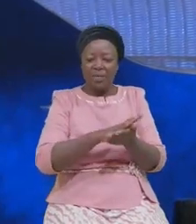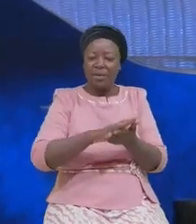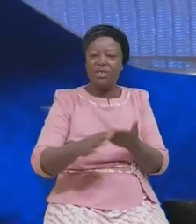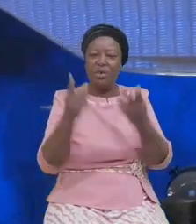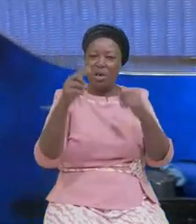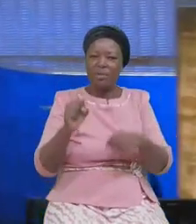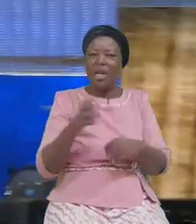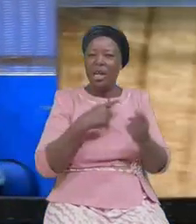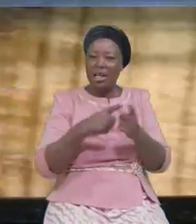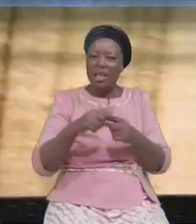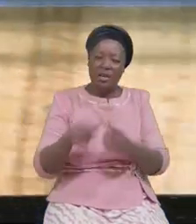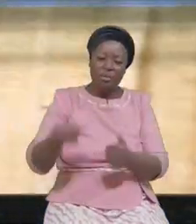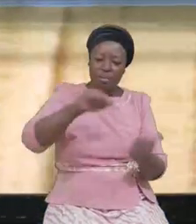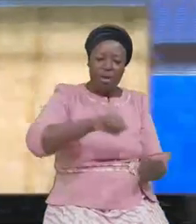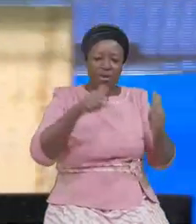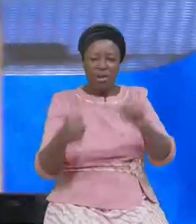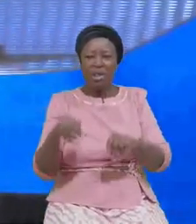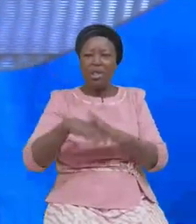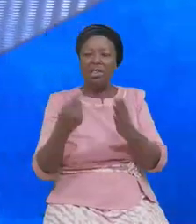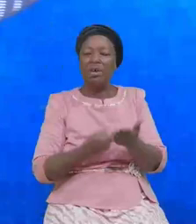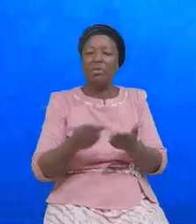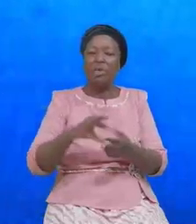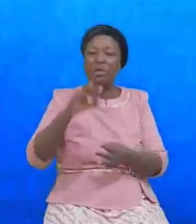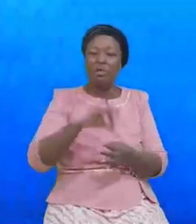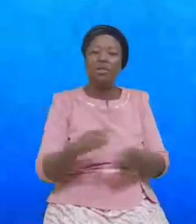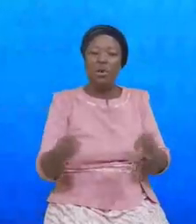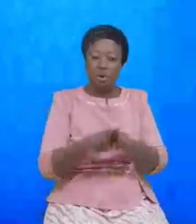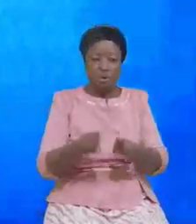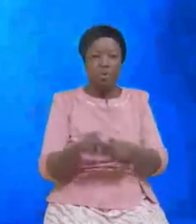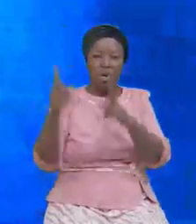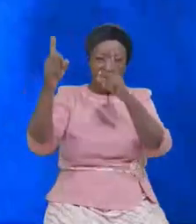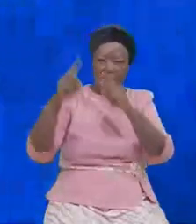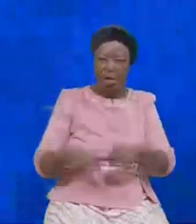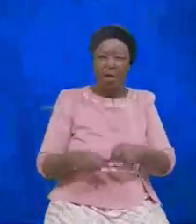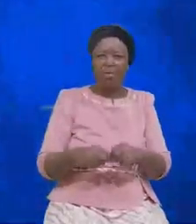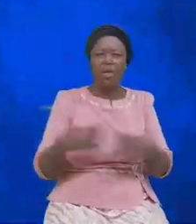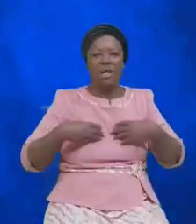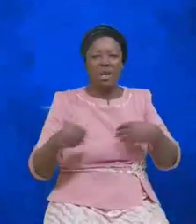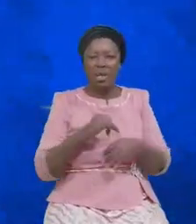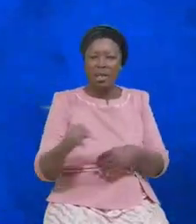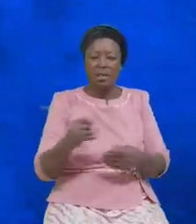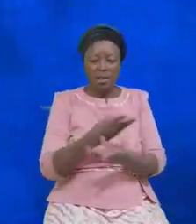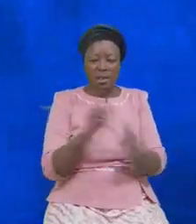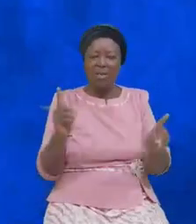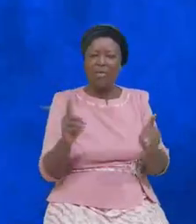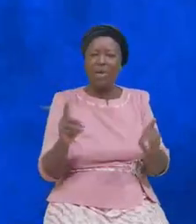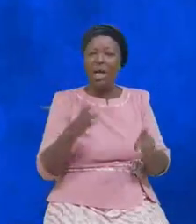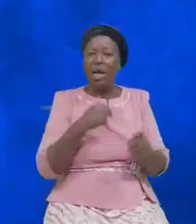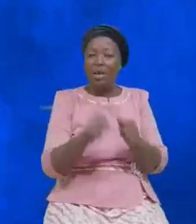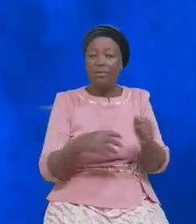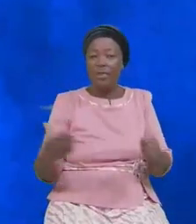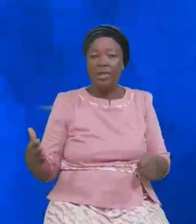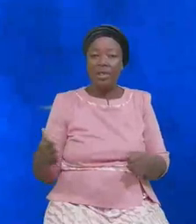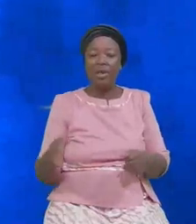et le baptême dans le Saint-Esprit suit aussi la guérison, la délivrance, toutes choses